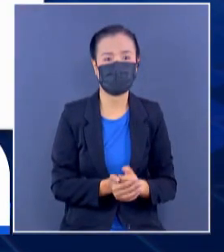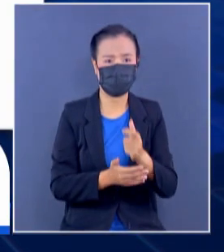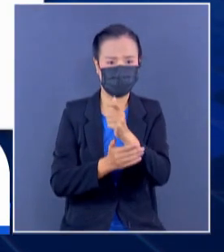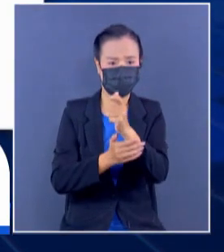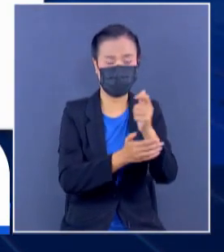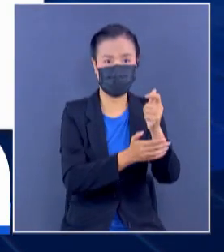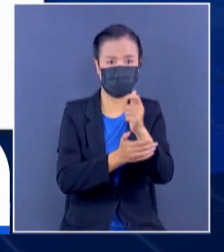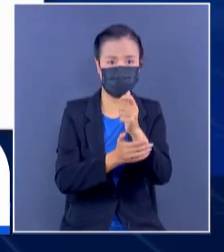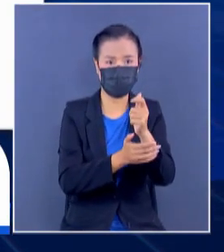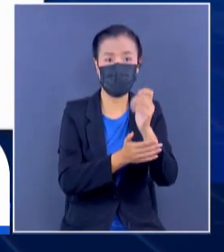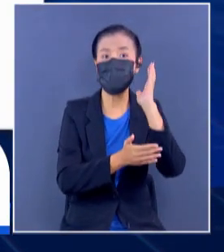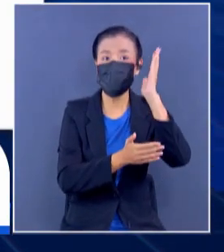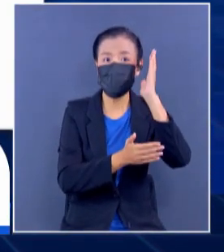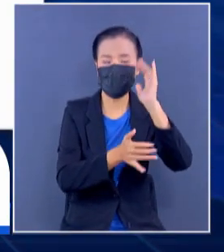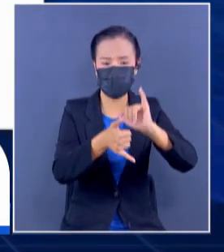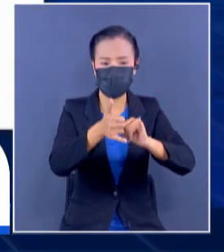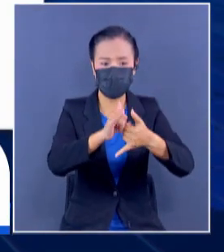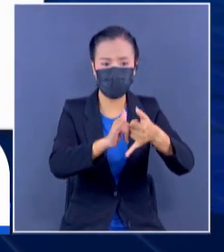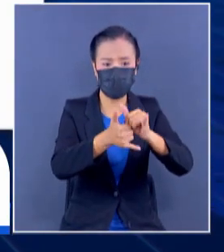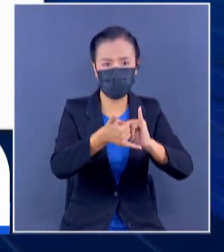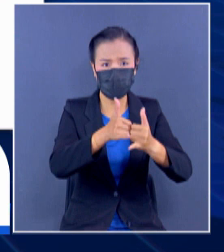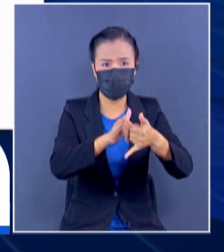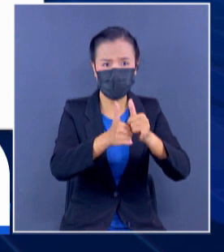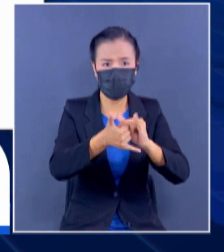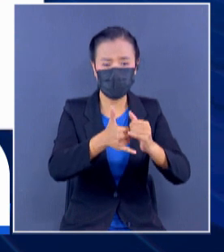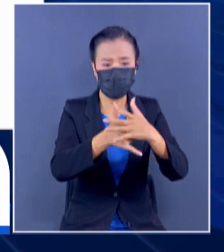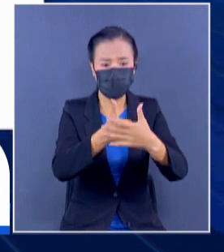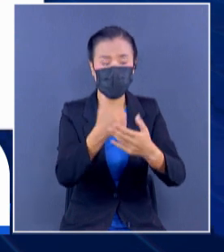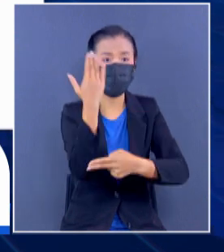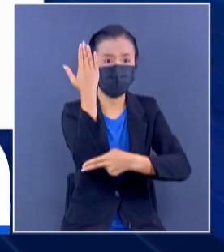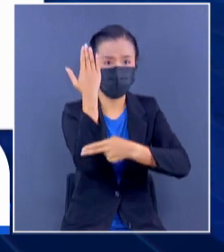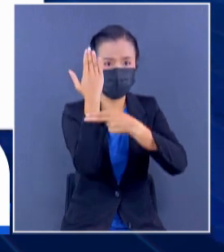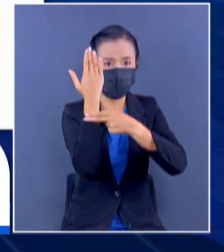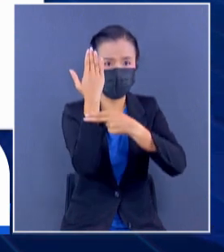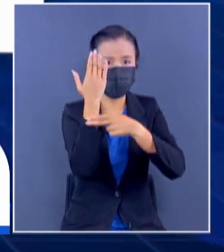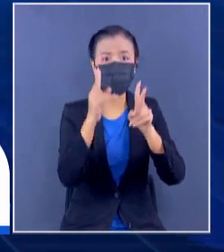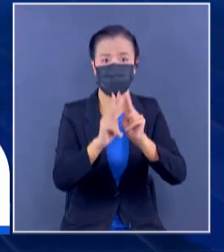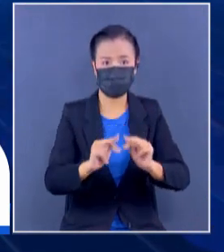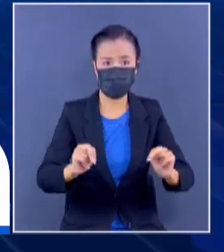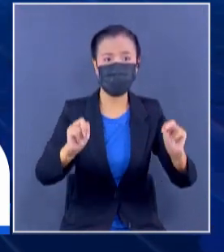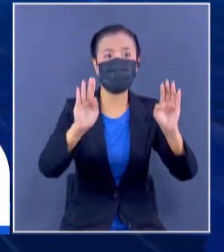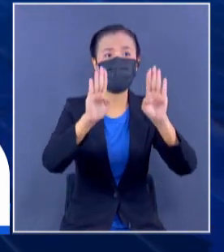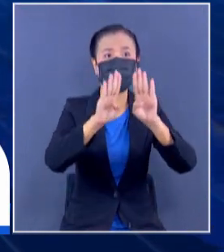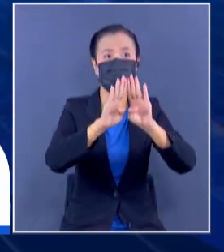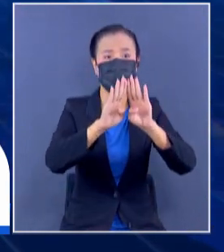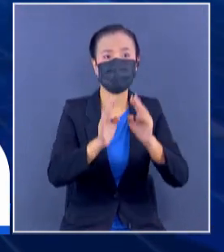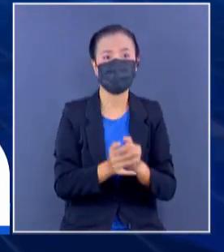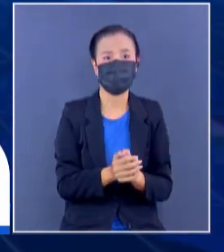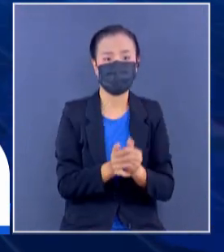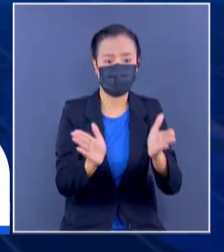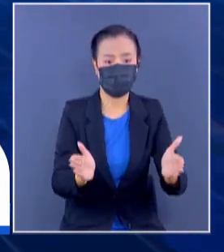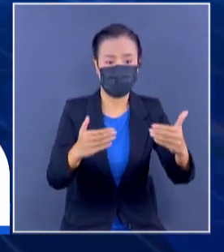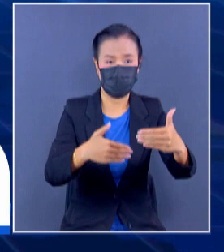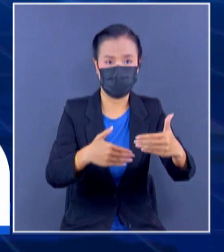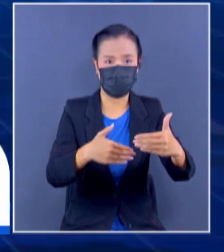จารให้กับลูกค้าแล้วเหตุการณ์นี้เกิดขึ้นในโรงแรมแห่งหนึ่งย่านจังหวัดนครปฐมครับซึ่งภายในห้